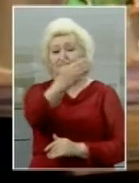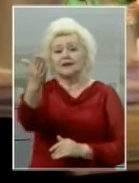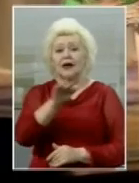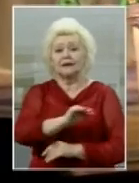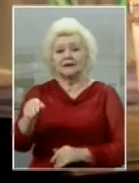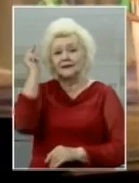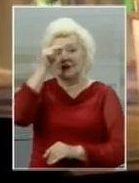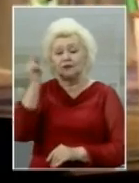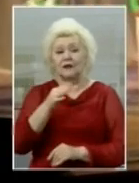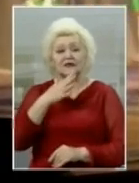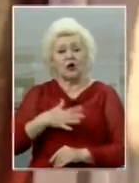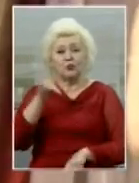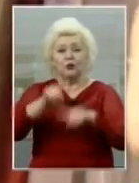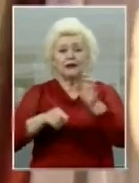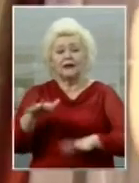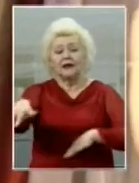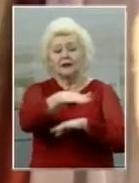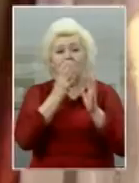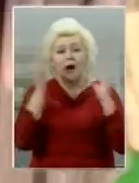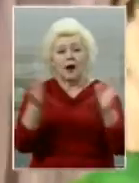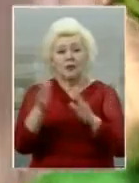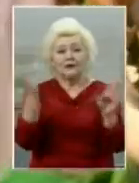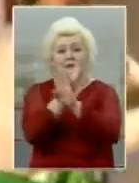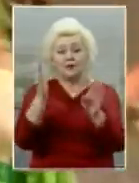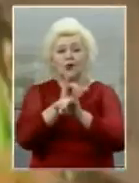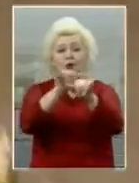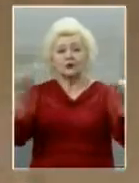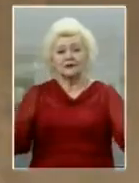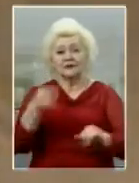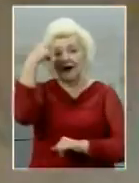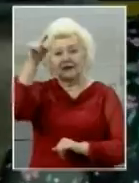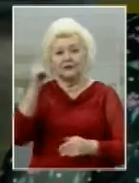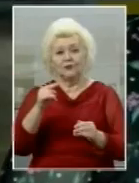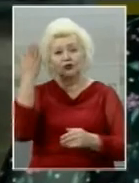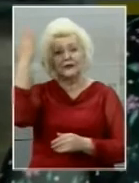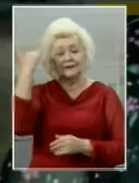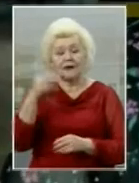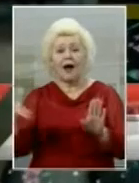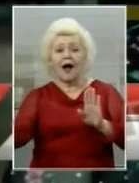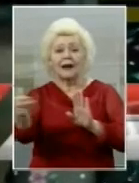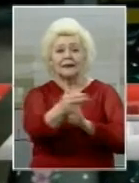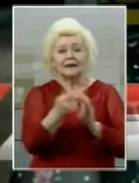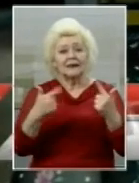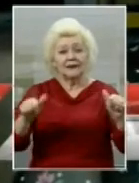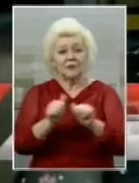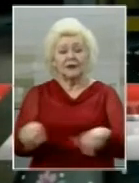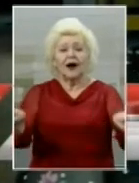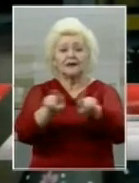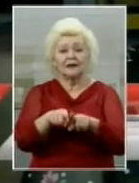діти вчаться любити рідний край, дбати про природу та розвивають творчі здібності. Агітаційна бригада – це